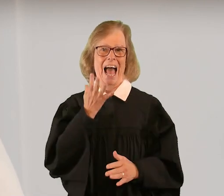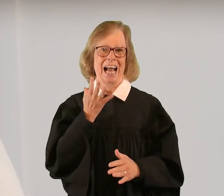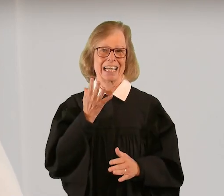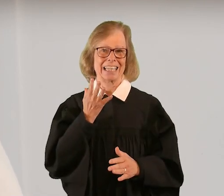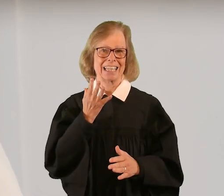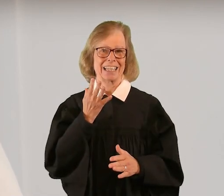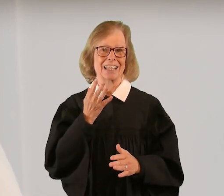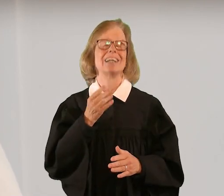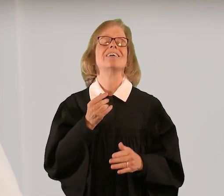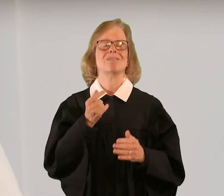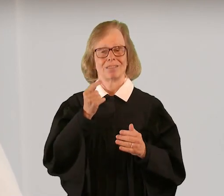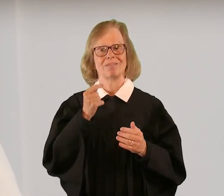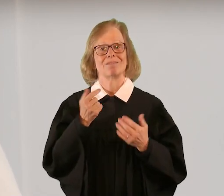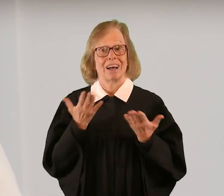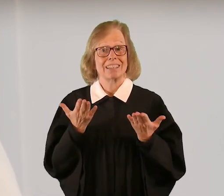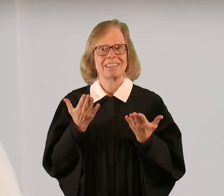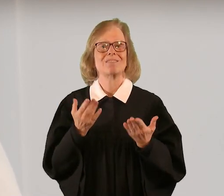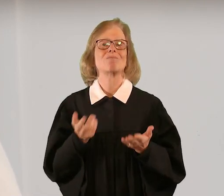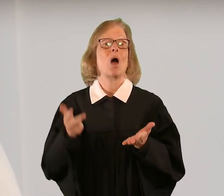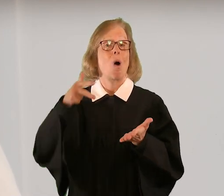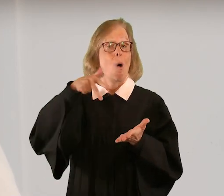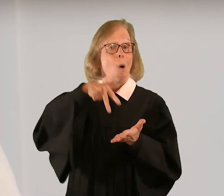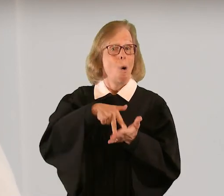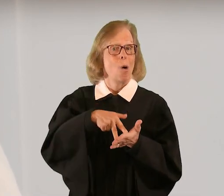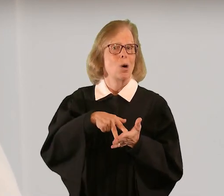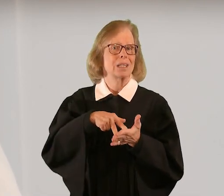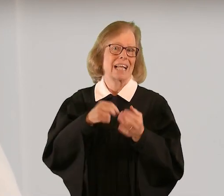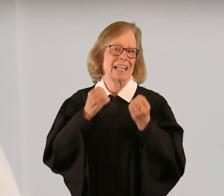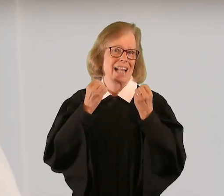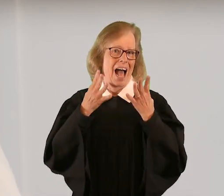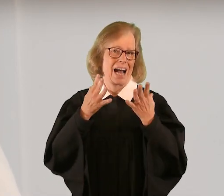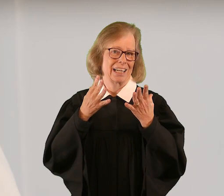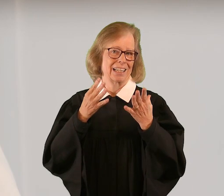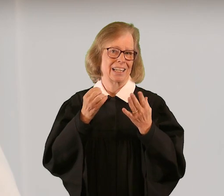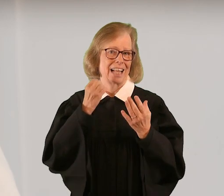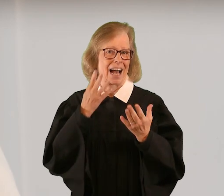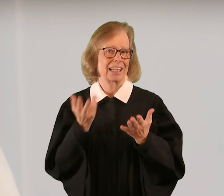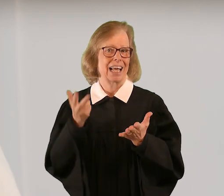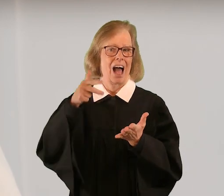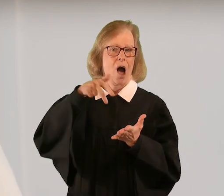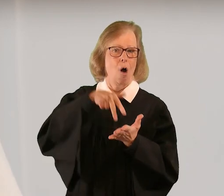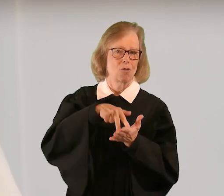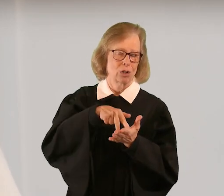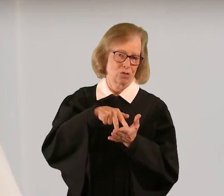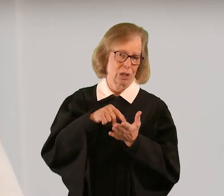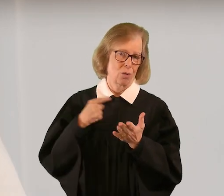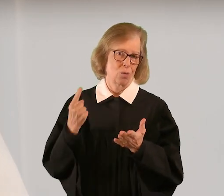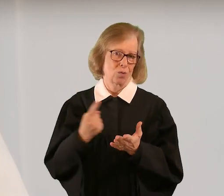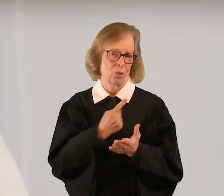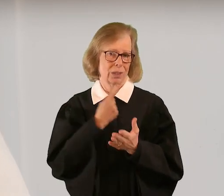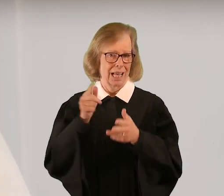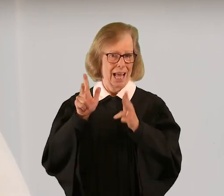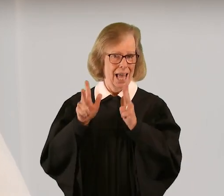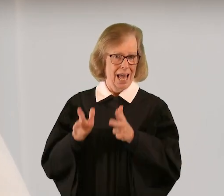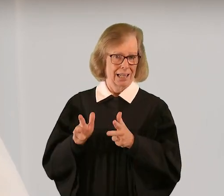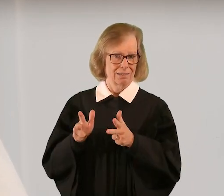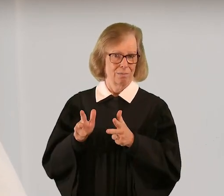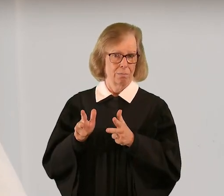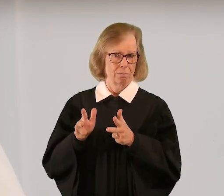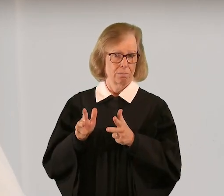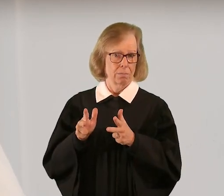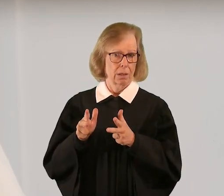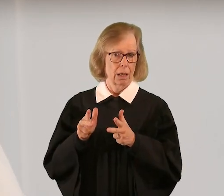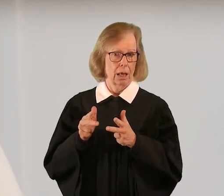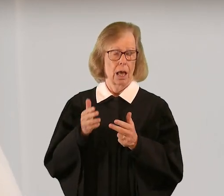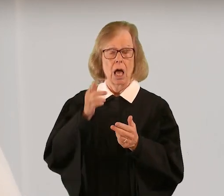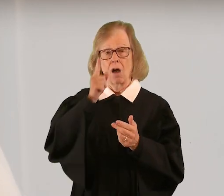nur Ostern sein, der Tag der Auferstehung unseres Herrn. Als Maria ihrem